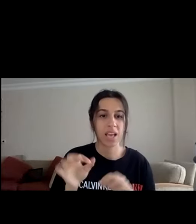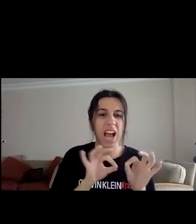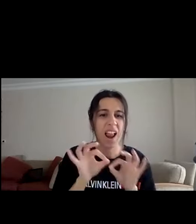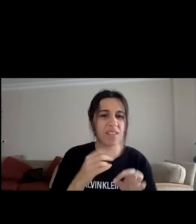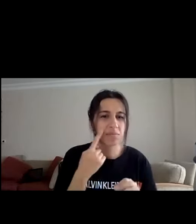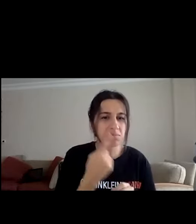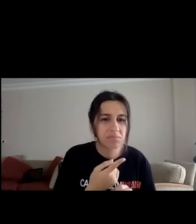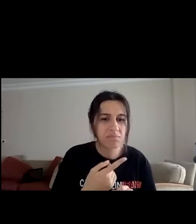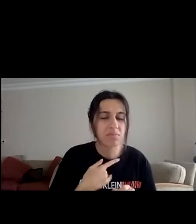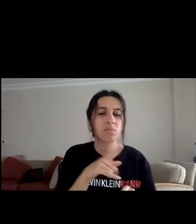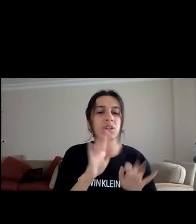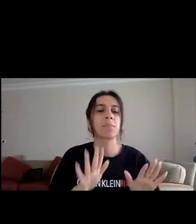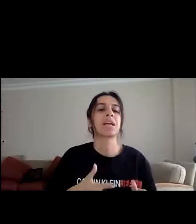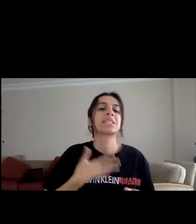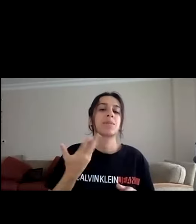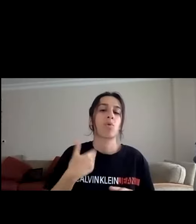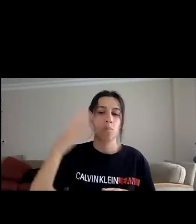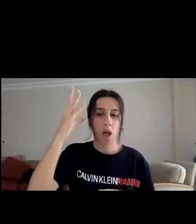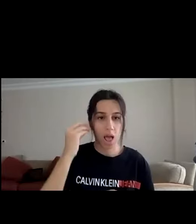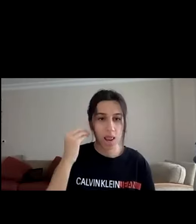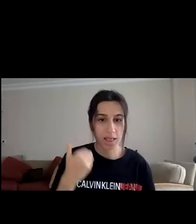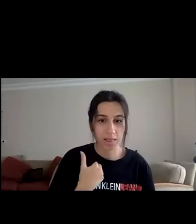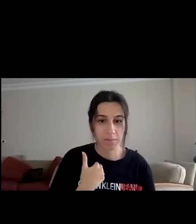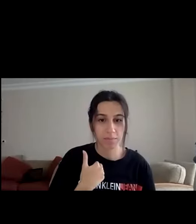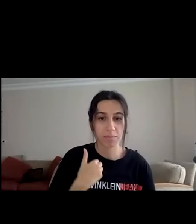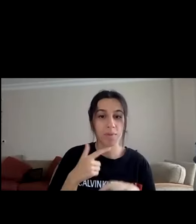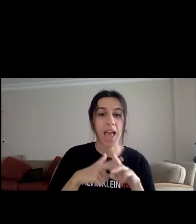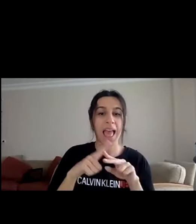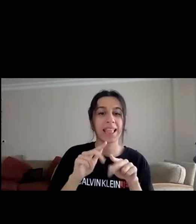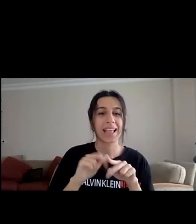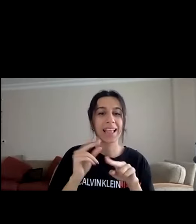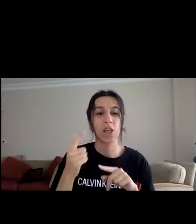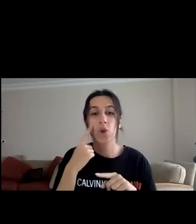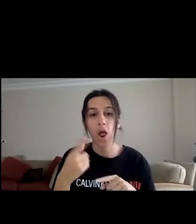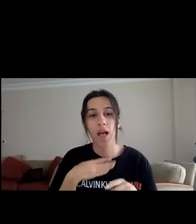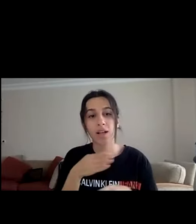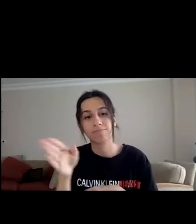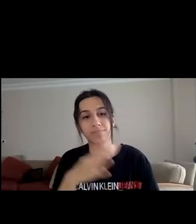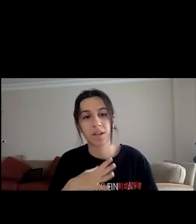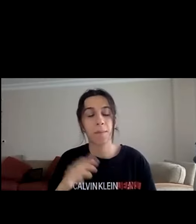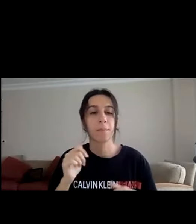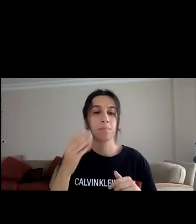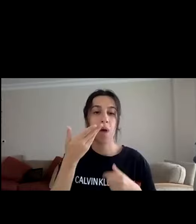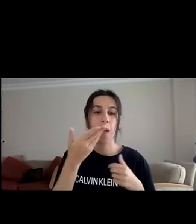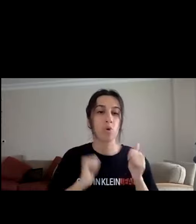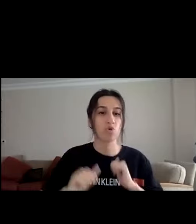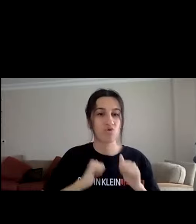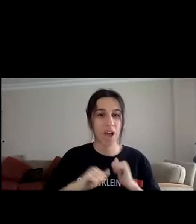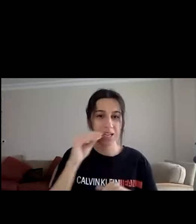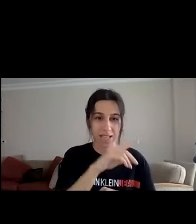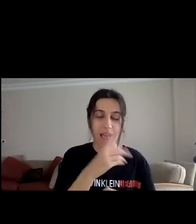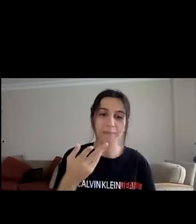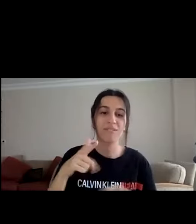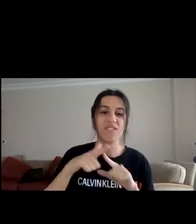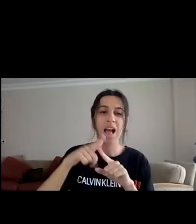kalmadığımı, kalmak istemediğimi anladım. Etkileşim tasarımı ilgimi çekti. Yani Marmara Üniversitesi, aynı zamanda benim Fransa'da da bir